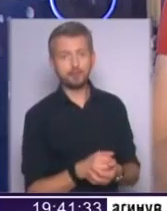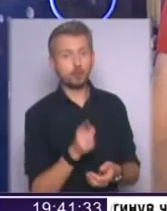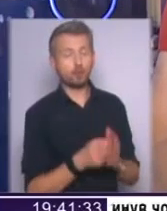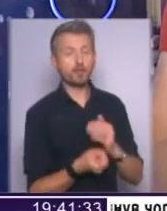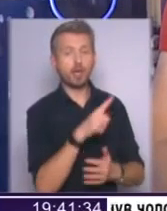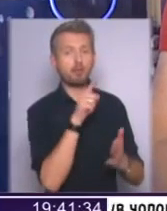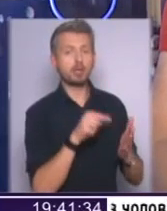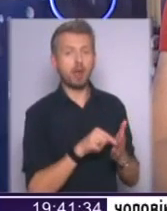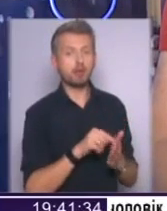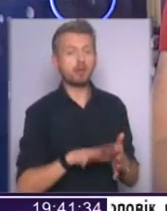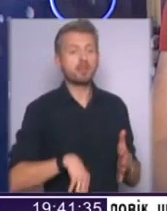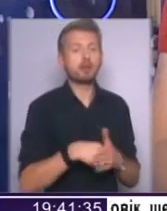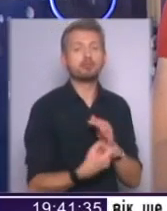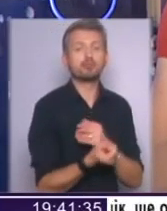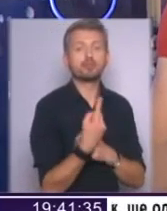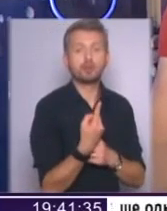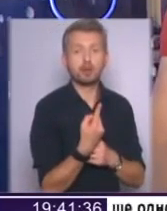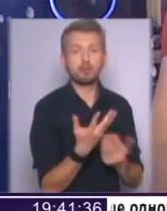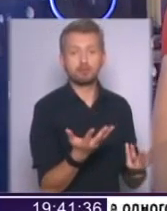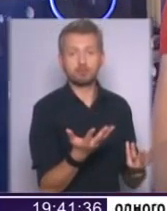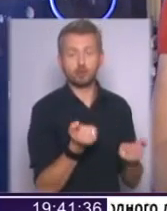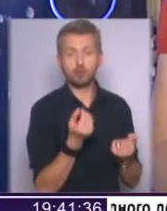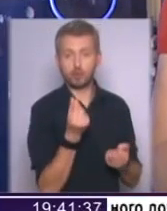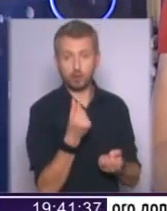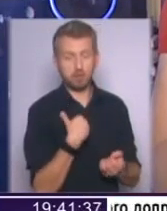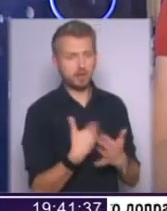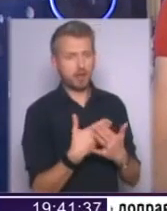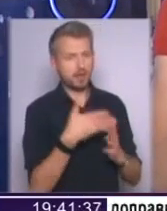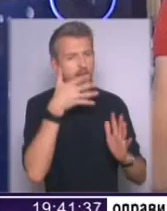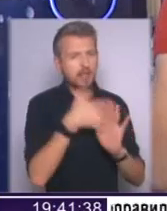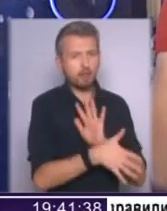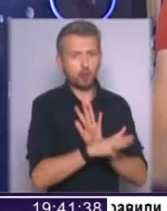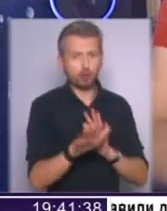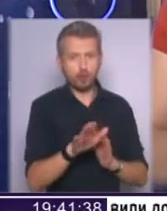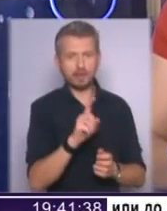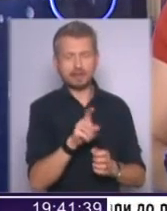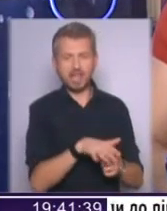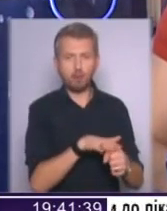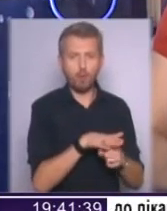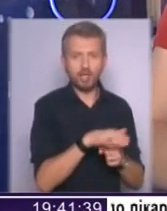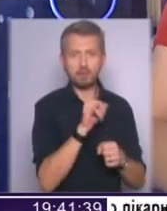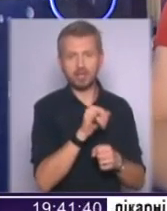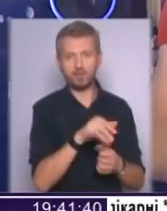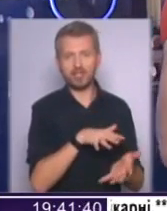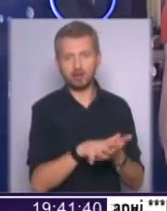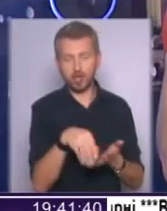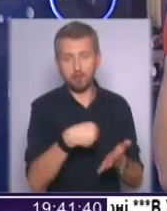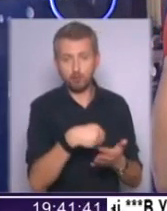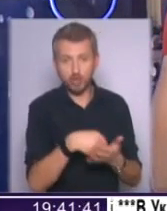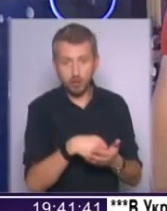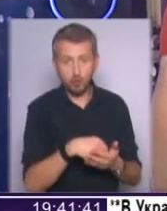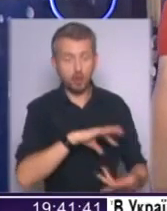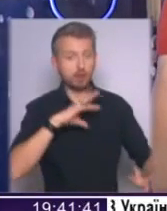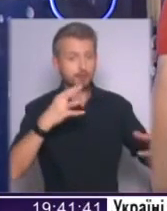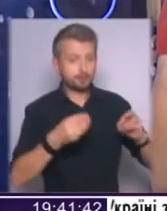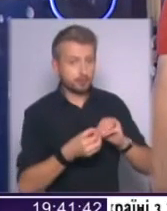питання, за рахунок чого всі ці речі відбуваються. Мені здається, що оця непрозорість з наповненням і витрачанням бюджету, зрештою, веде до того,